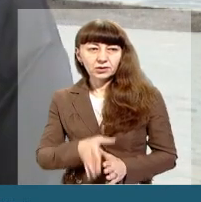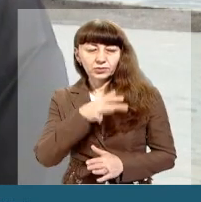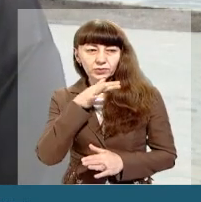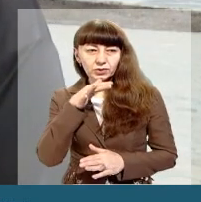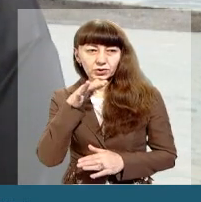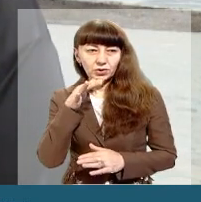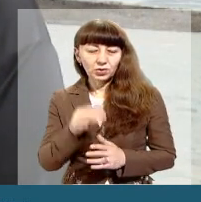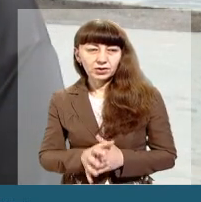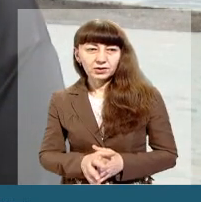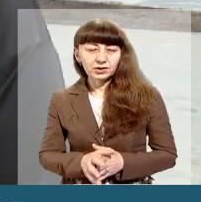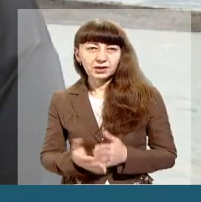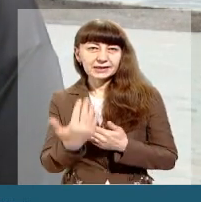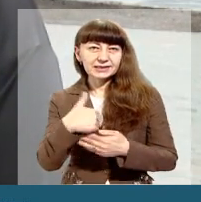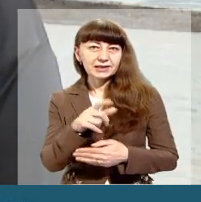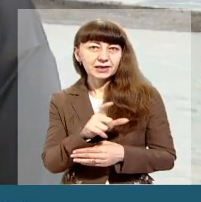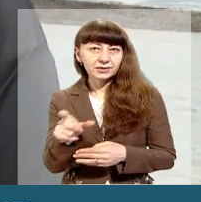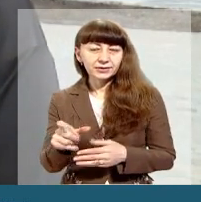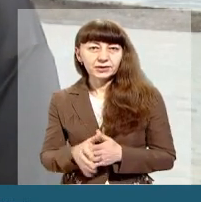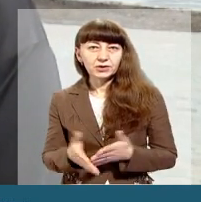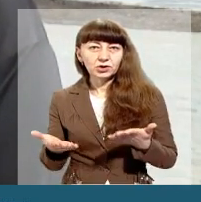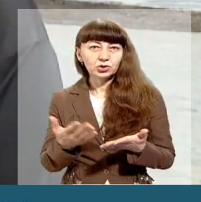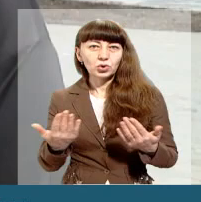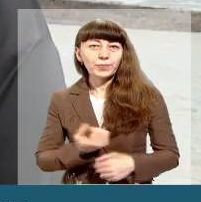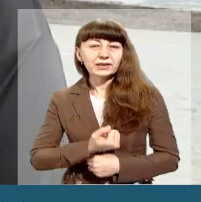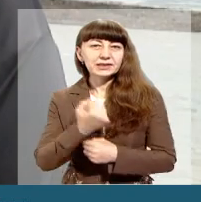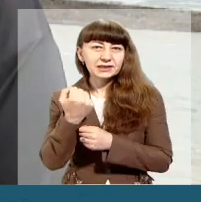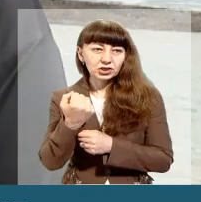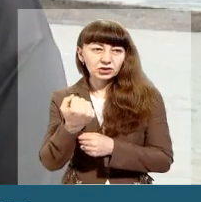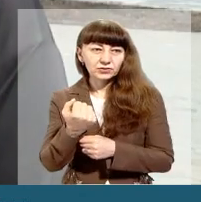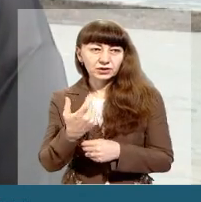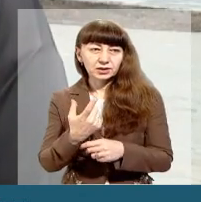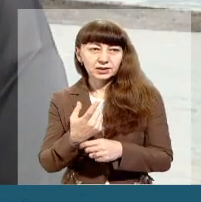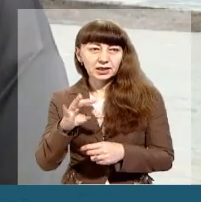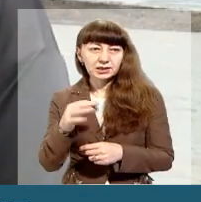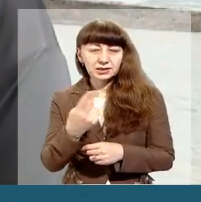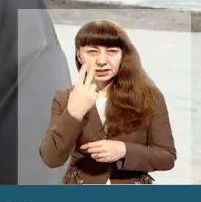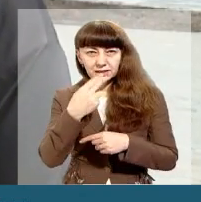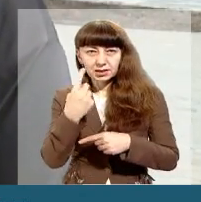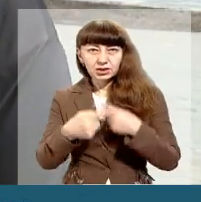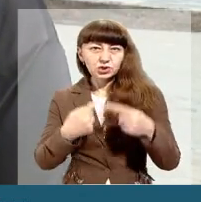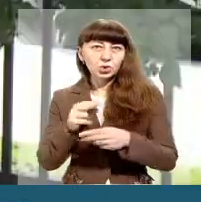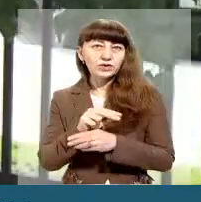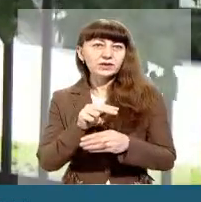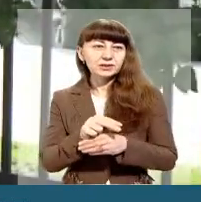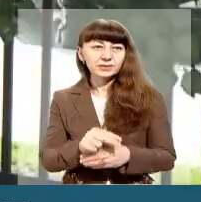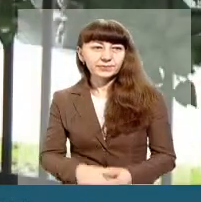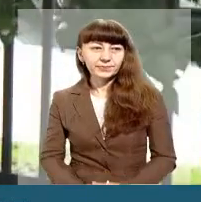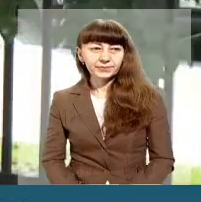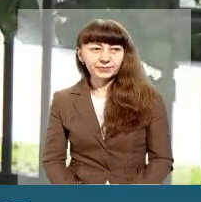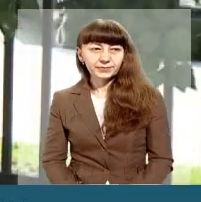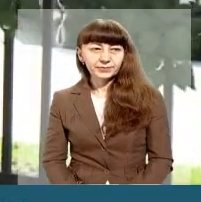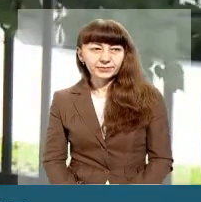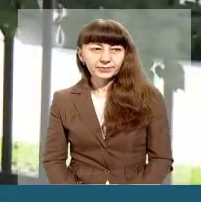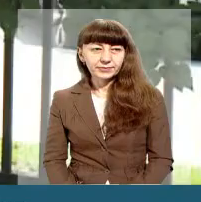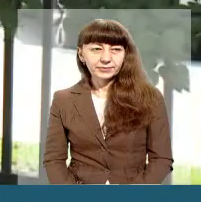множество гостей, которые поддерживают наше национальное традиционное воспитание. Был шара,